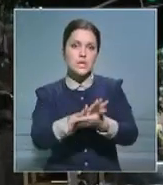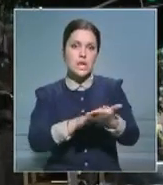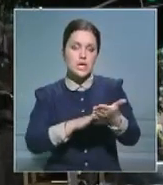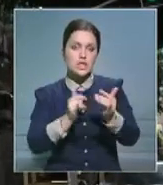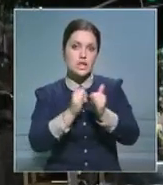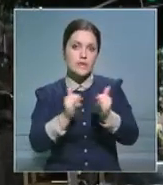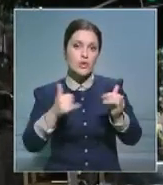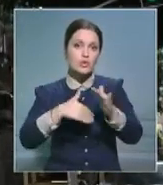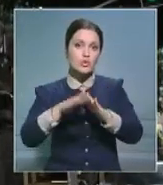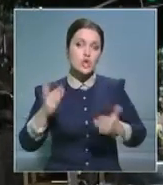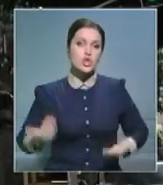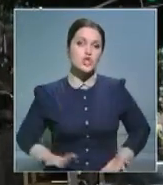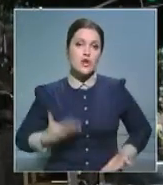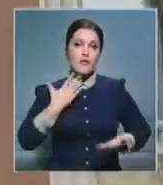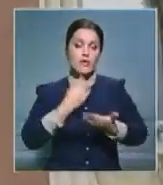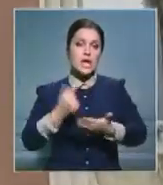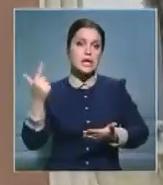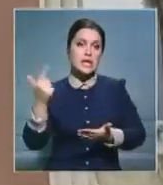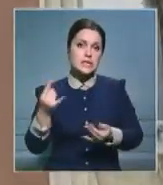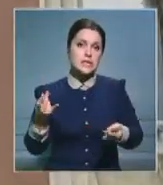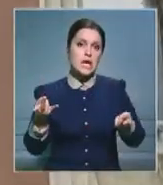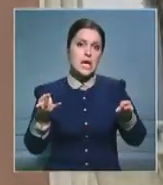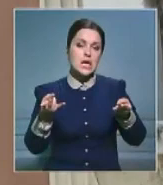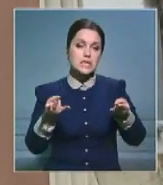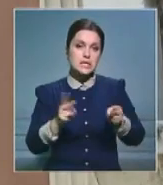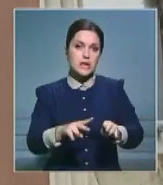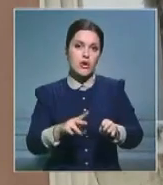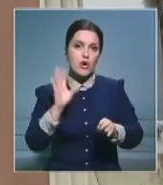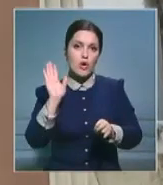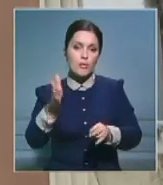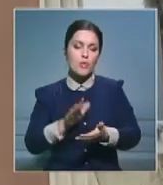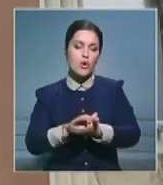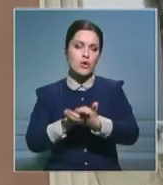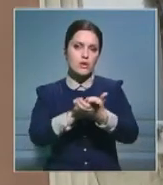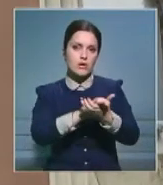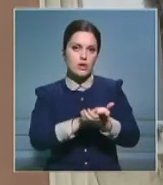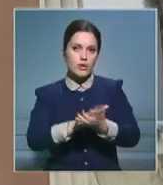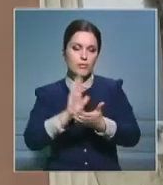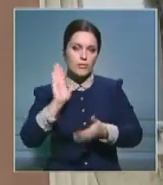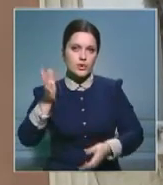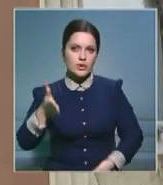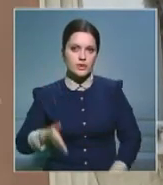развиваться, улучшать жизнь своих граждан и оставаться оплотом стабильности в регионе.